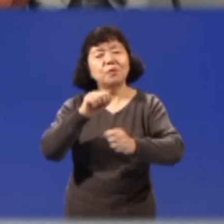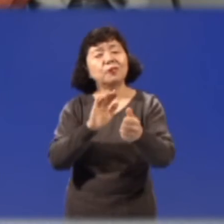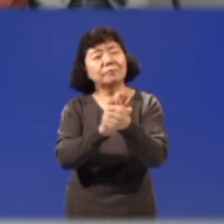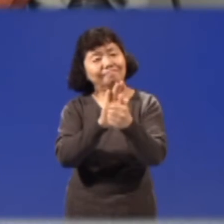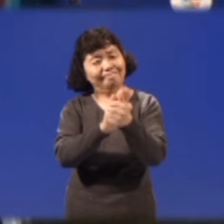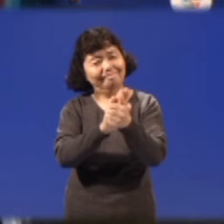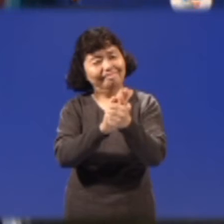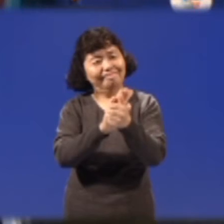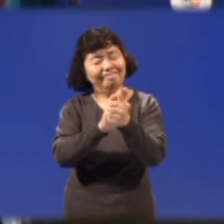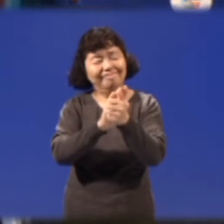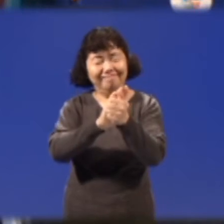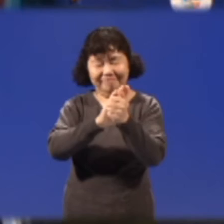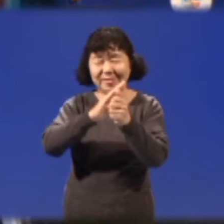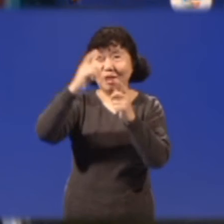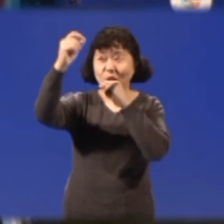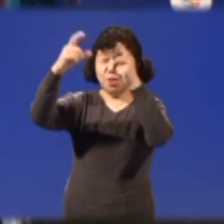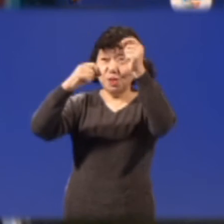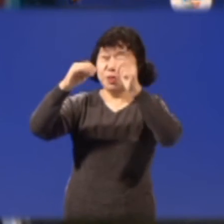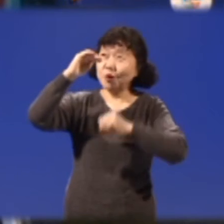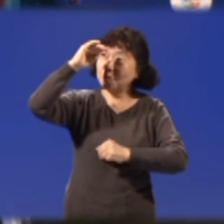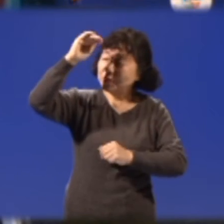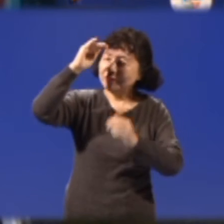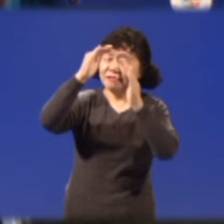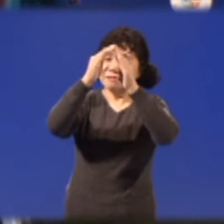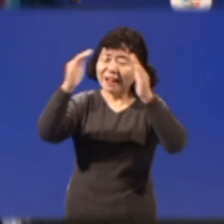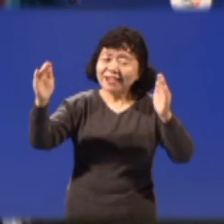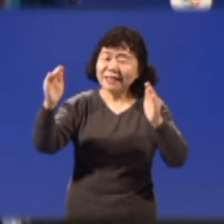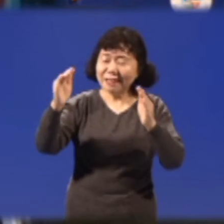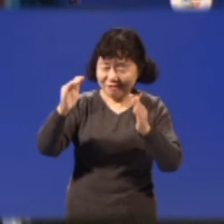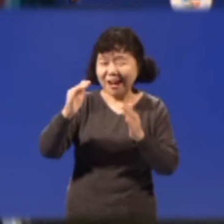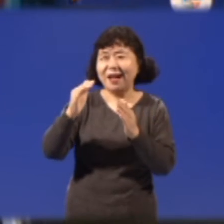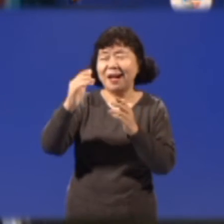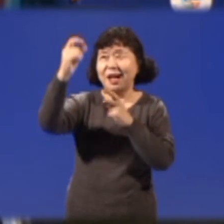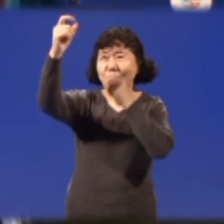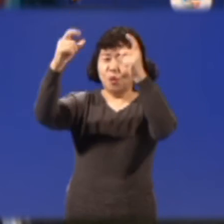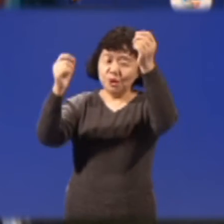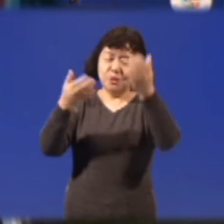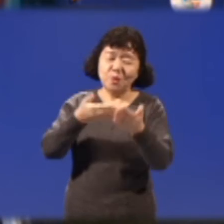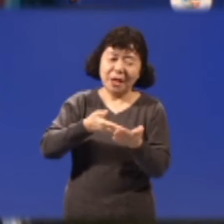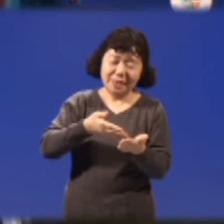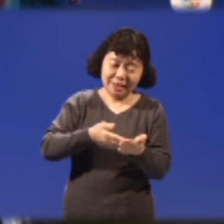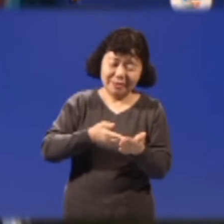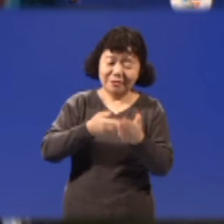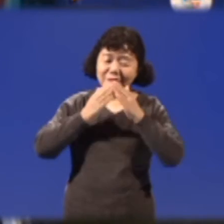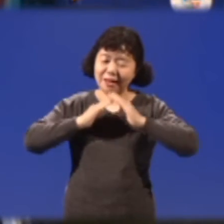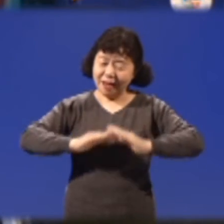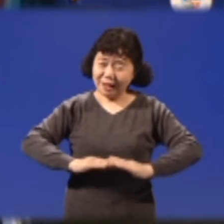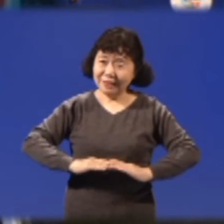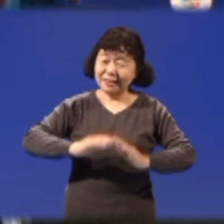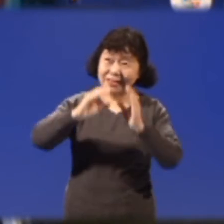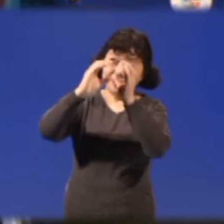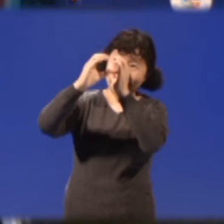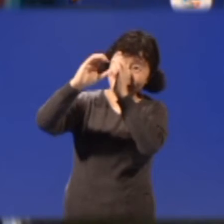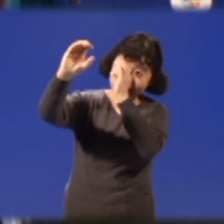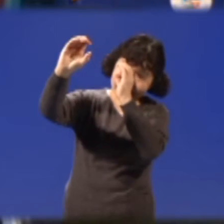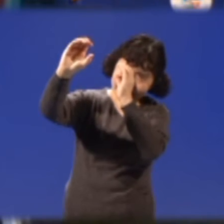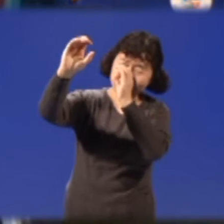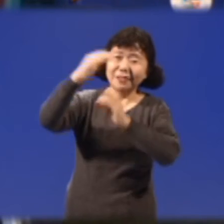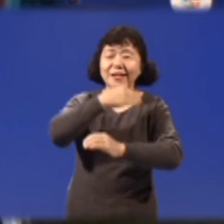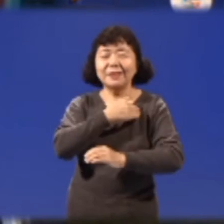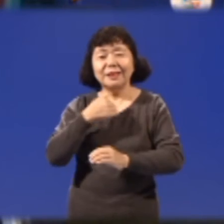観望会では夜空に輝く星の解説をしたり、安全に星の観察ができるようサポートしたりしています